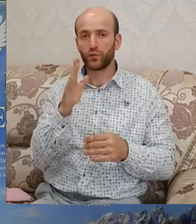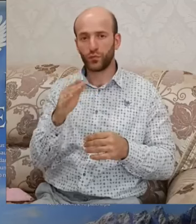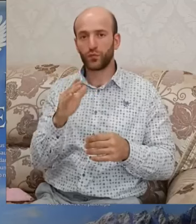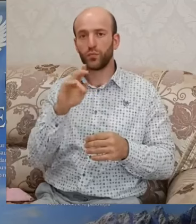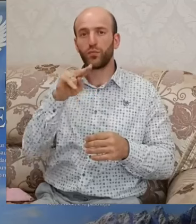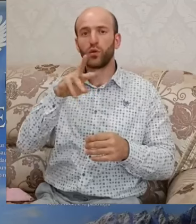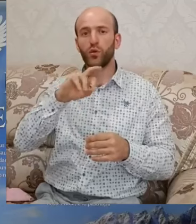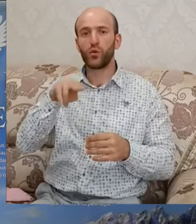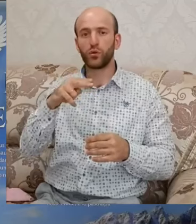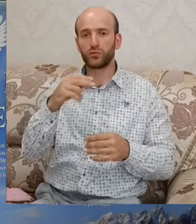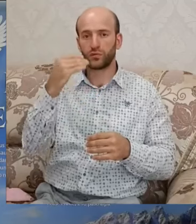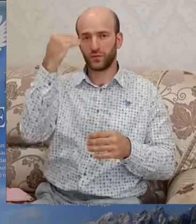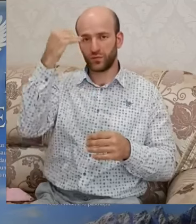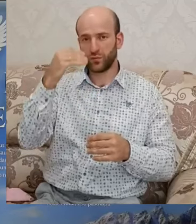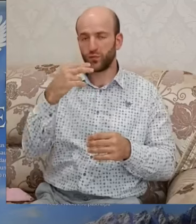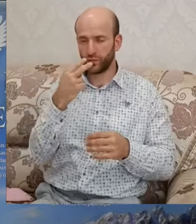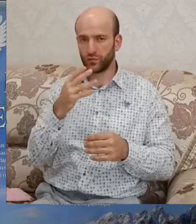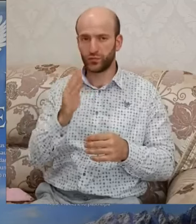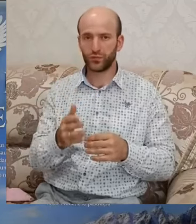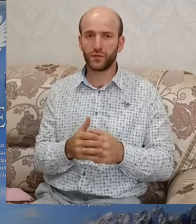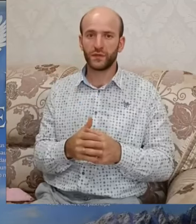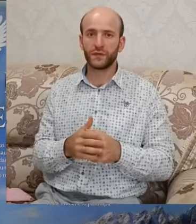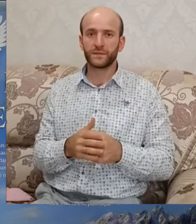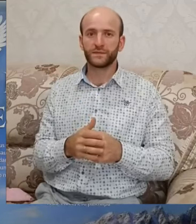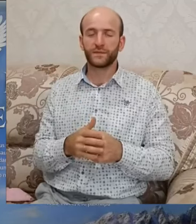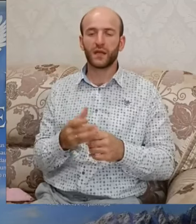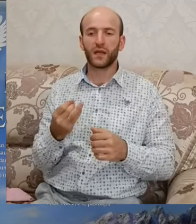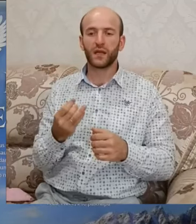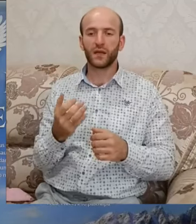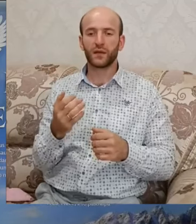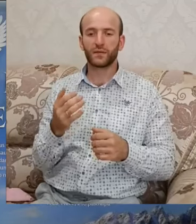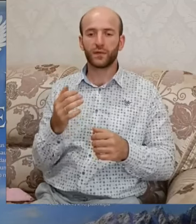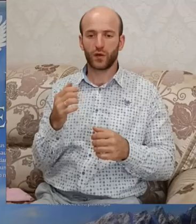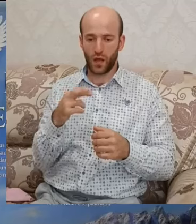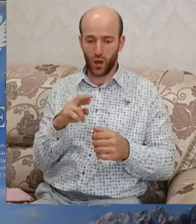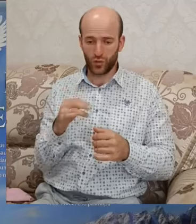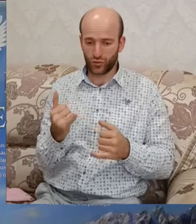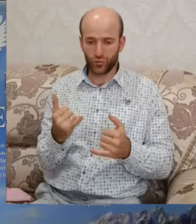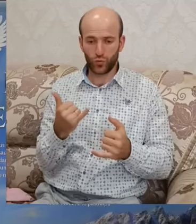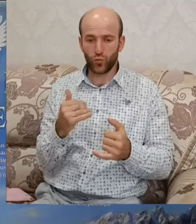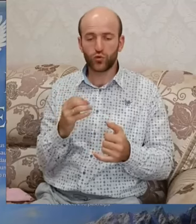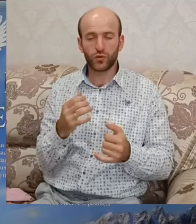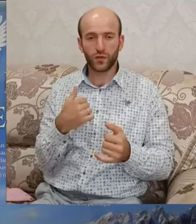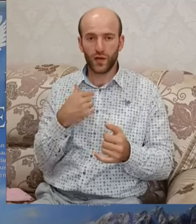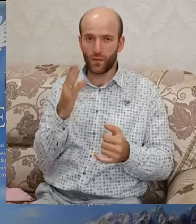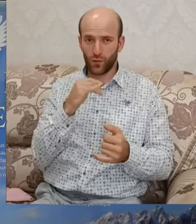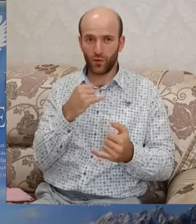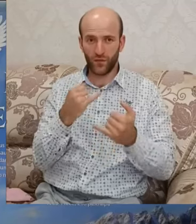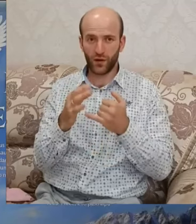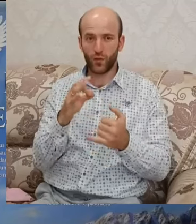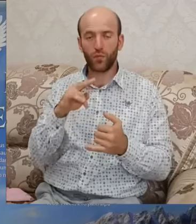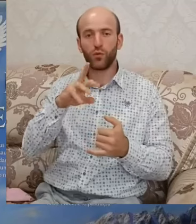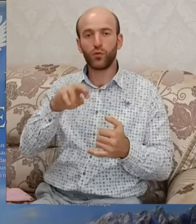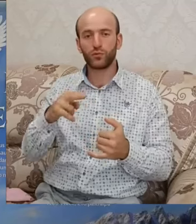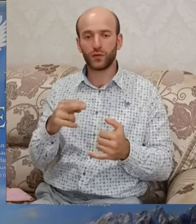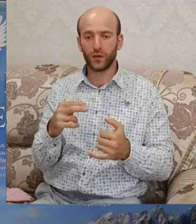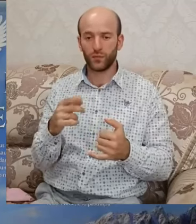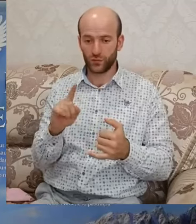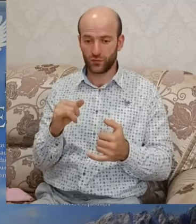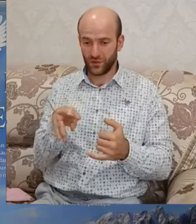о плодах будем говорить Bet дальше. Jau dabar galim apie juos kalbėti. Но уже сейчас можно о них говорить, потому что они есть. Амен. Аминь. Taigi, dar